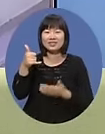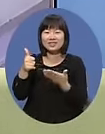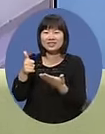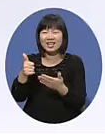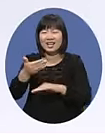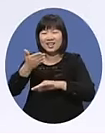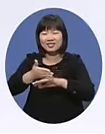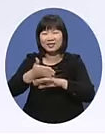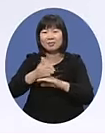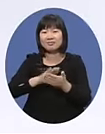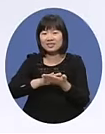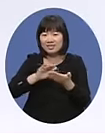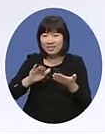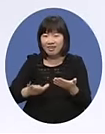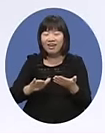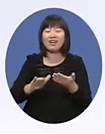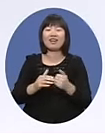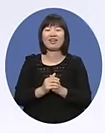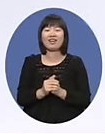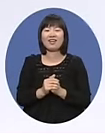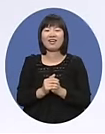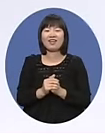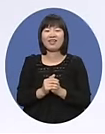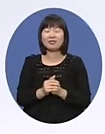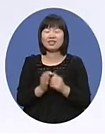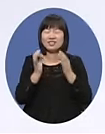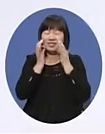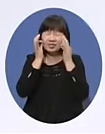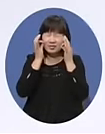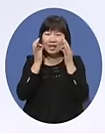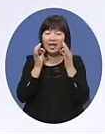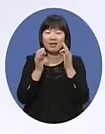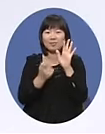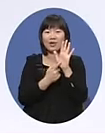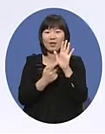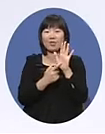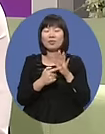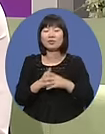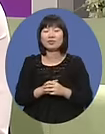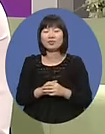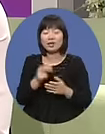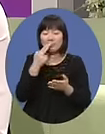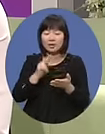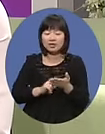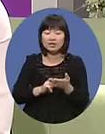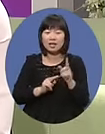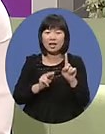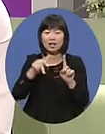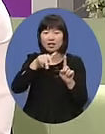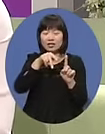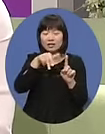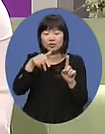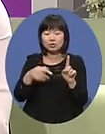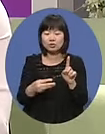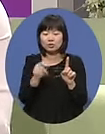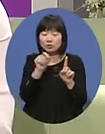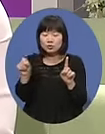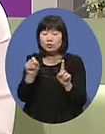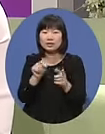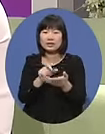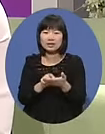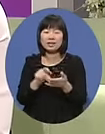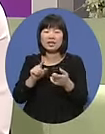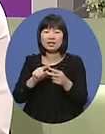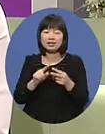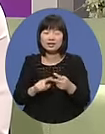이제 감사합니다라고 이제 조그만 이제 성의 표시 뭐 이제 다른 거. 뭐 이제 네. 편지라도 한 줄 쓴다든지 아니면